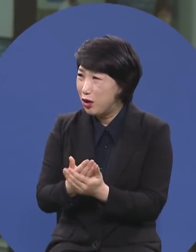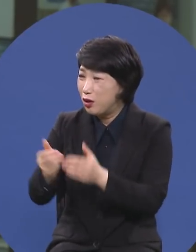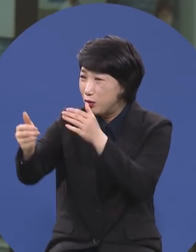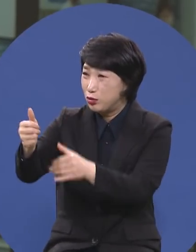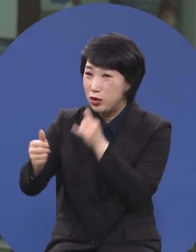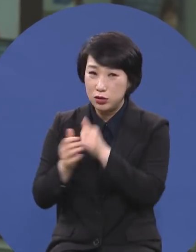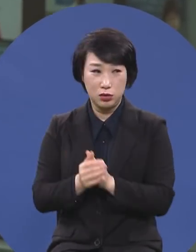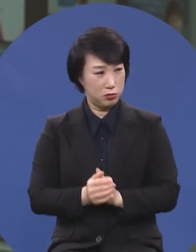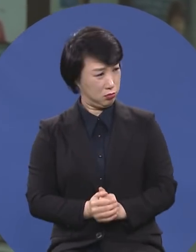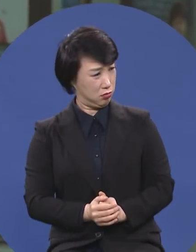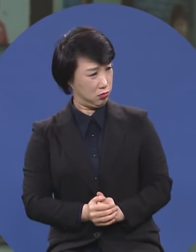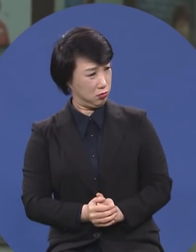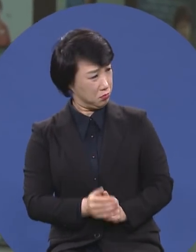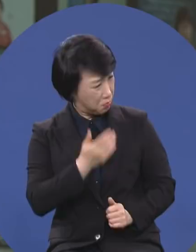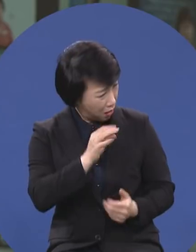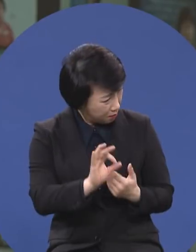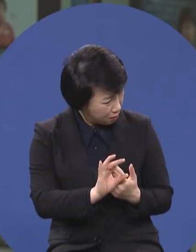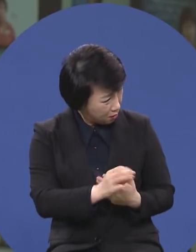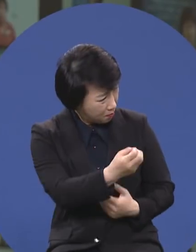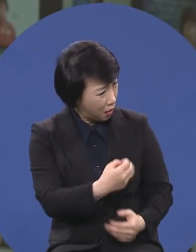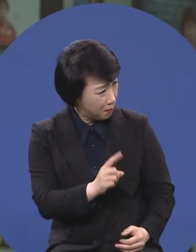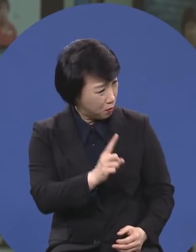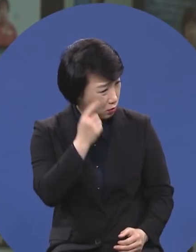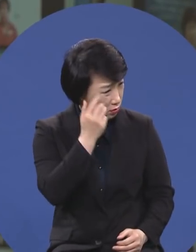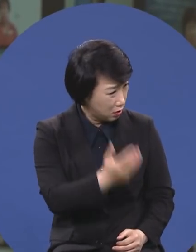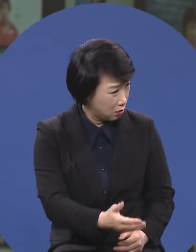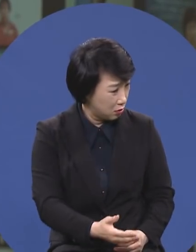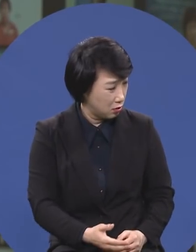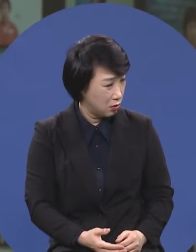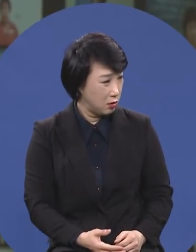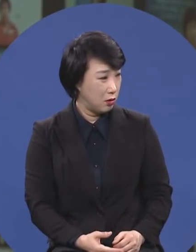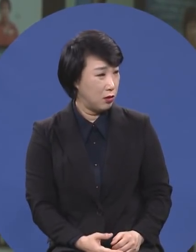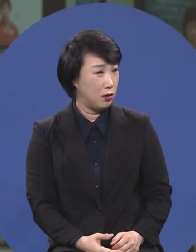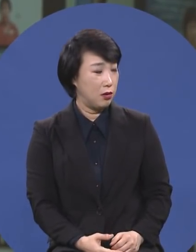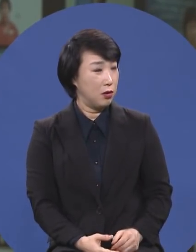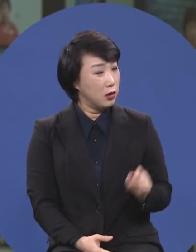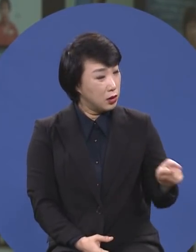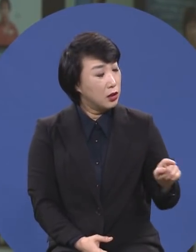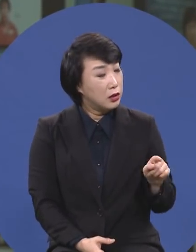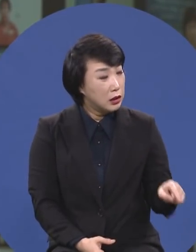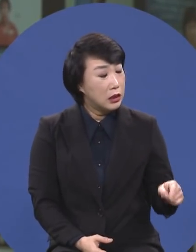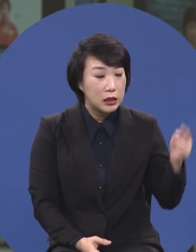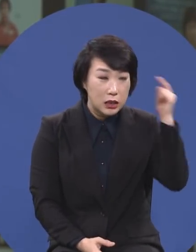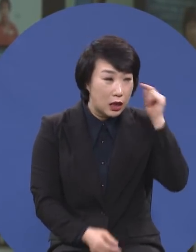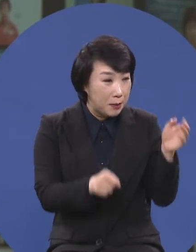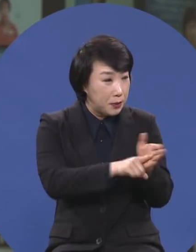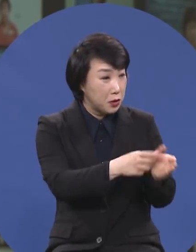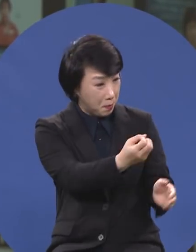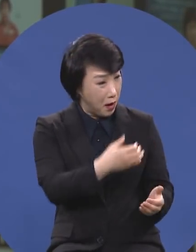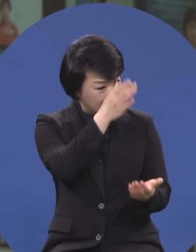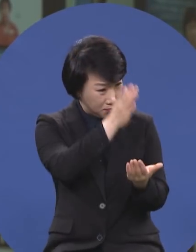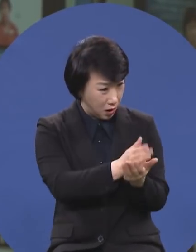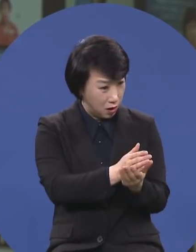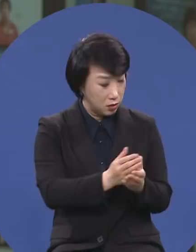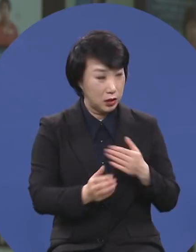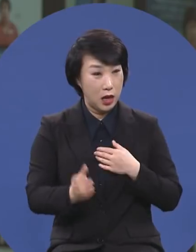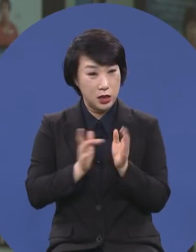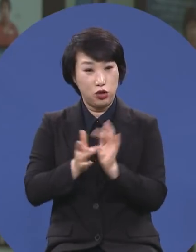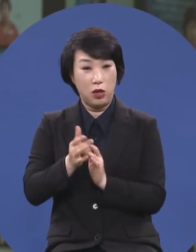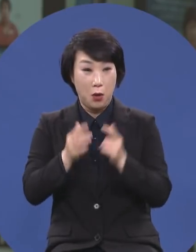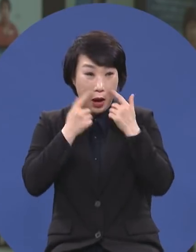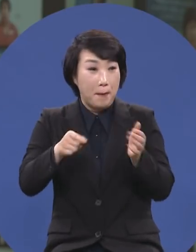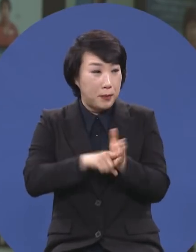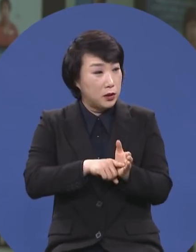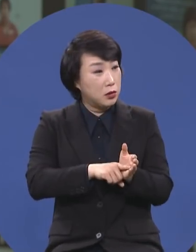때 할 수만 있거든이 무슨 말이냐? 응? 너는 네 확신으로 말하지 말고 내 확신으로